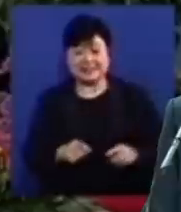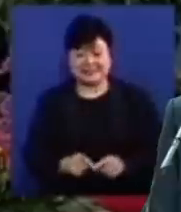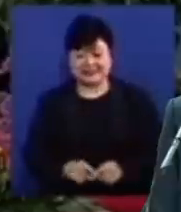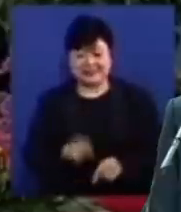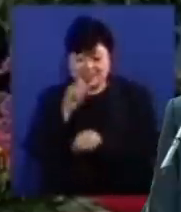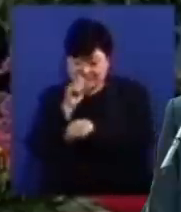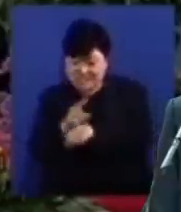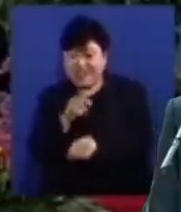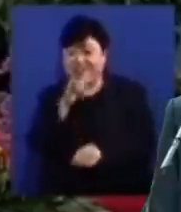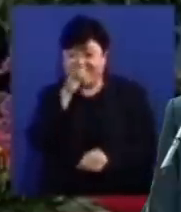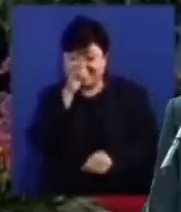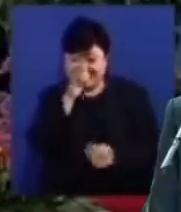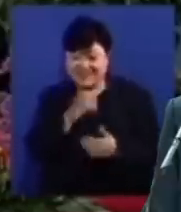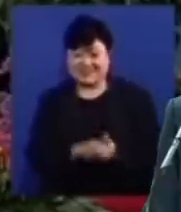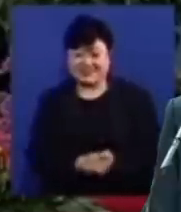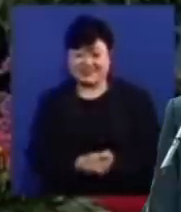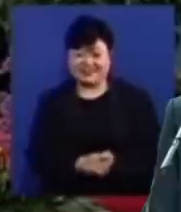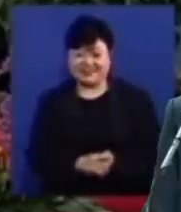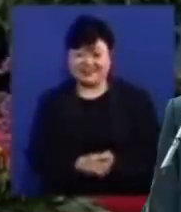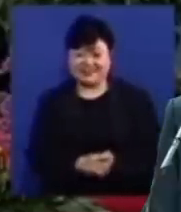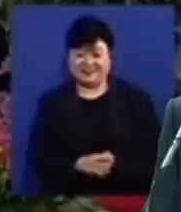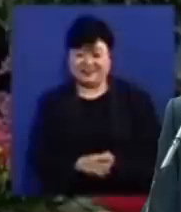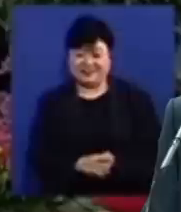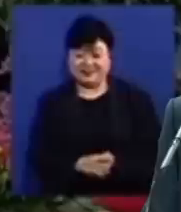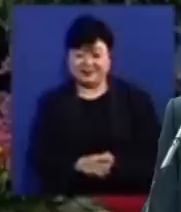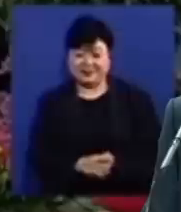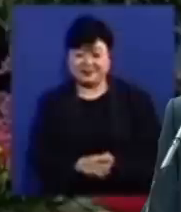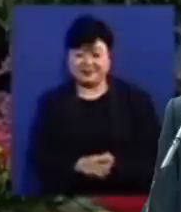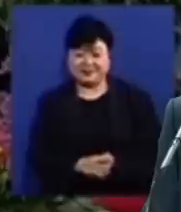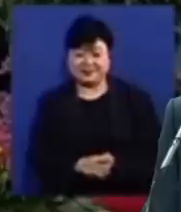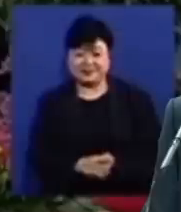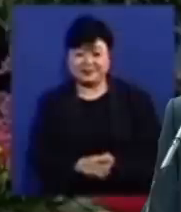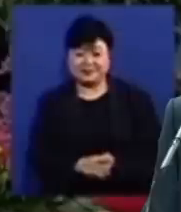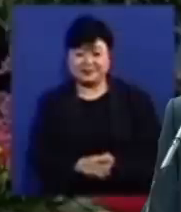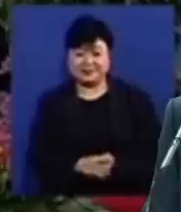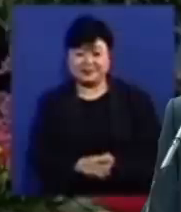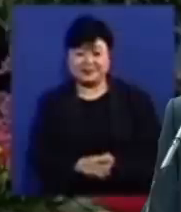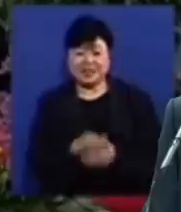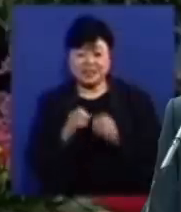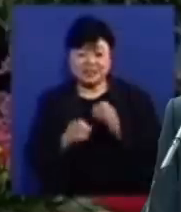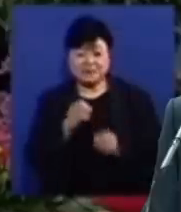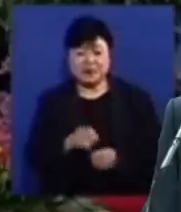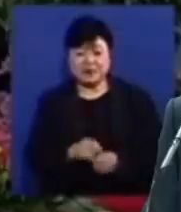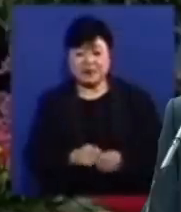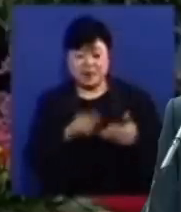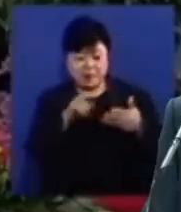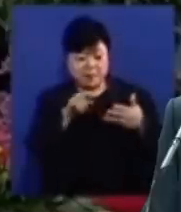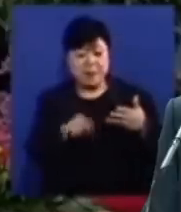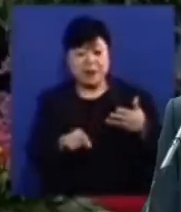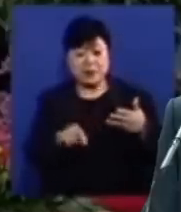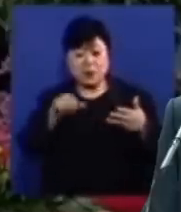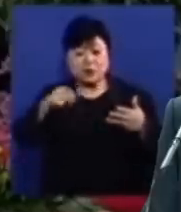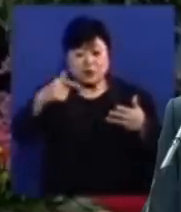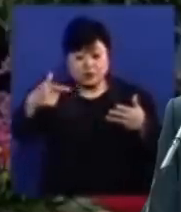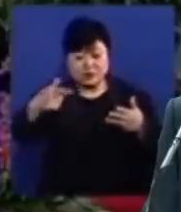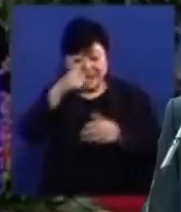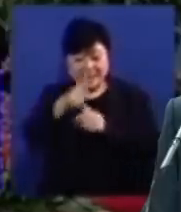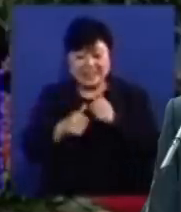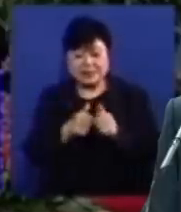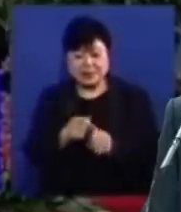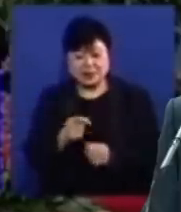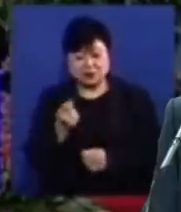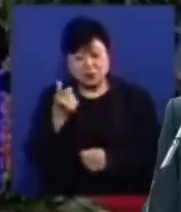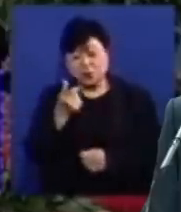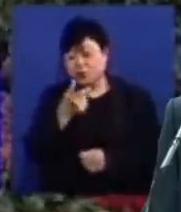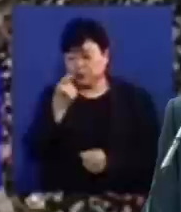속성이 있다는 것입니다. 그런 성격이 있어요. 시편 4편 5절로 6절에 그를 하나님보다